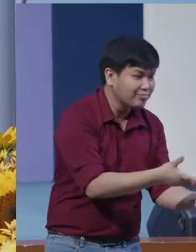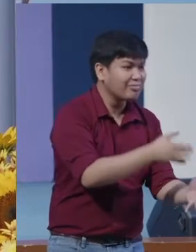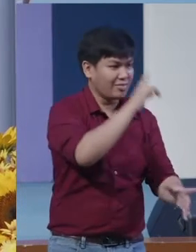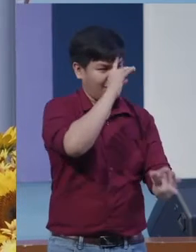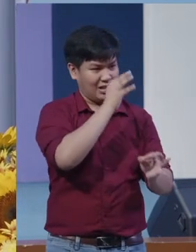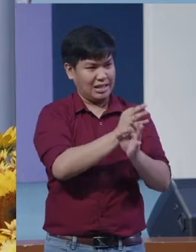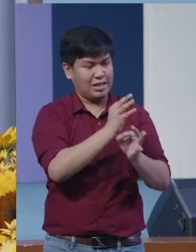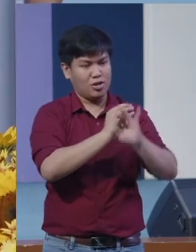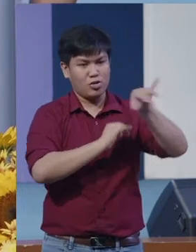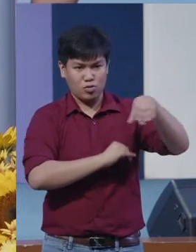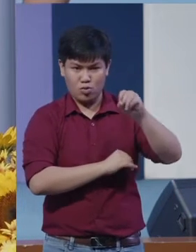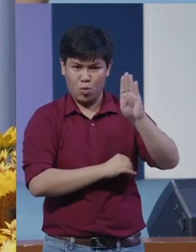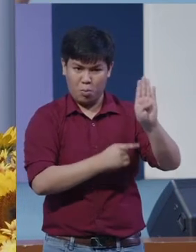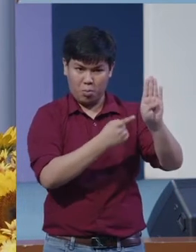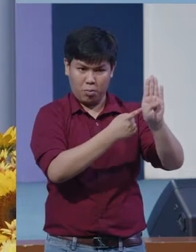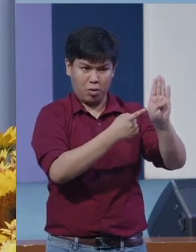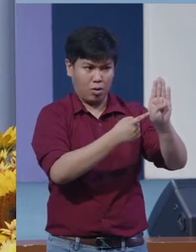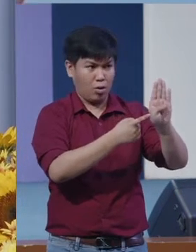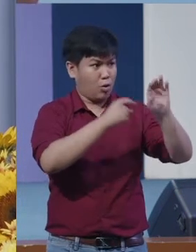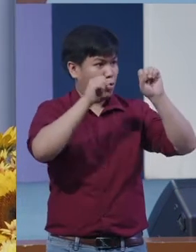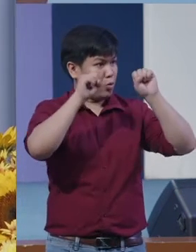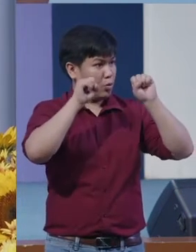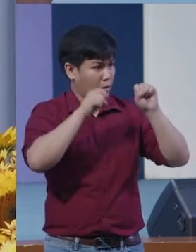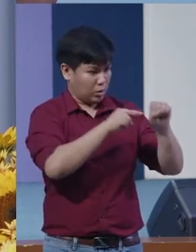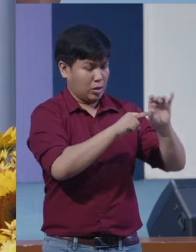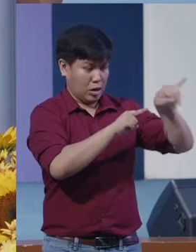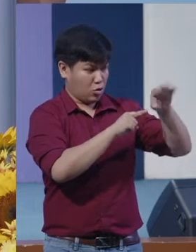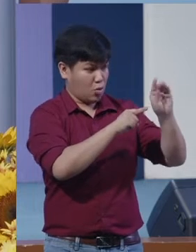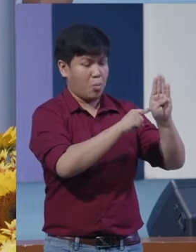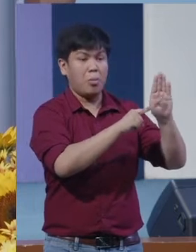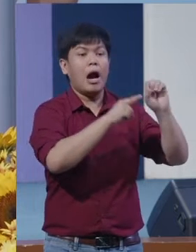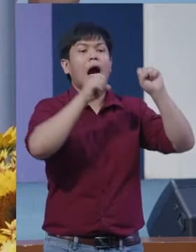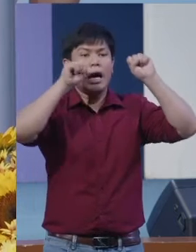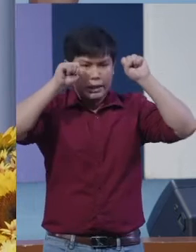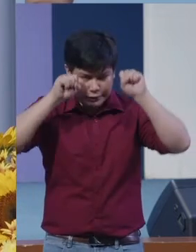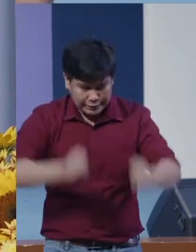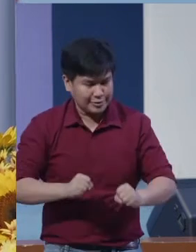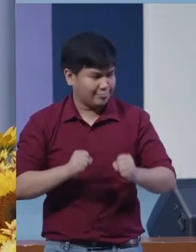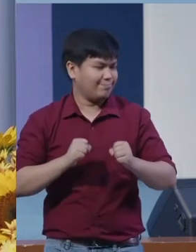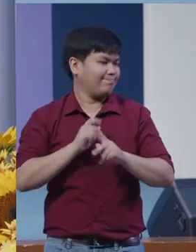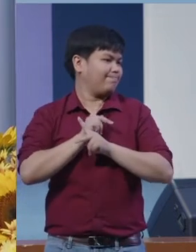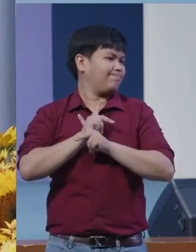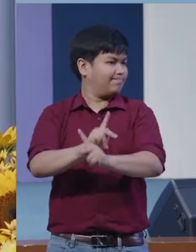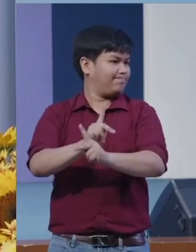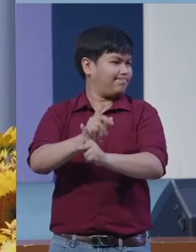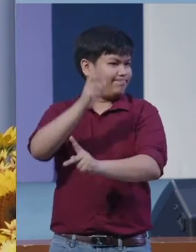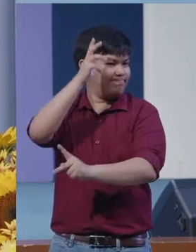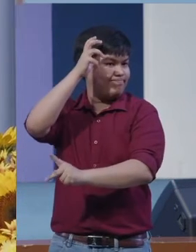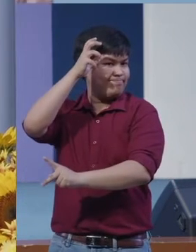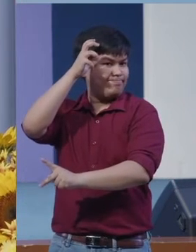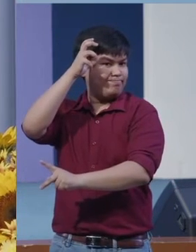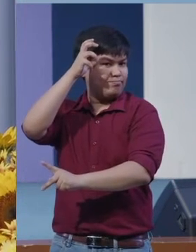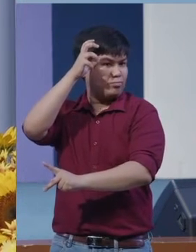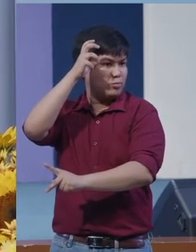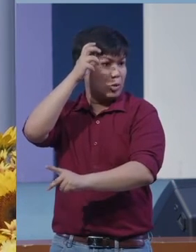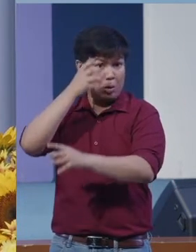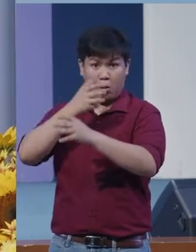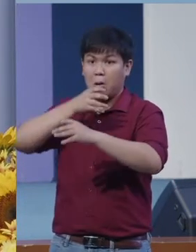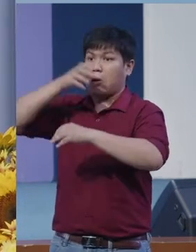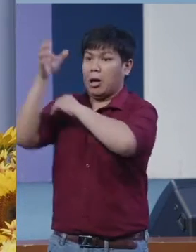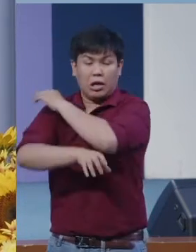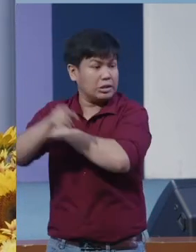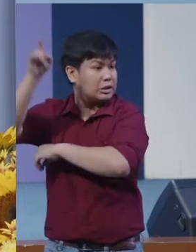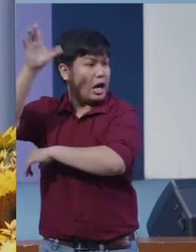Job. Kaya alam niya magtatagal. Kaya sinubok niya. At dahil nagtagal si Job, anong naging blessing niya in the